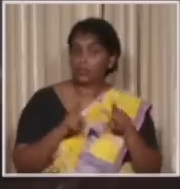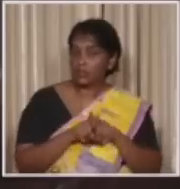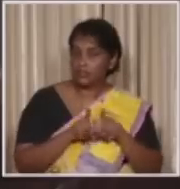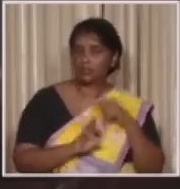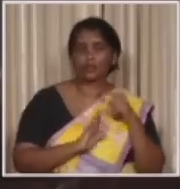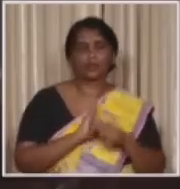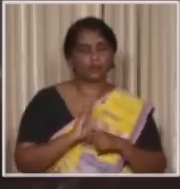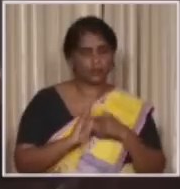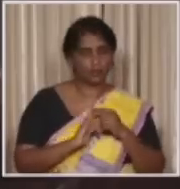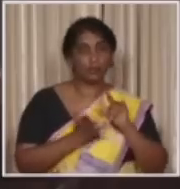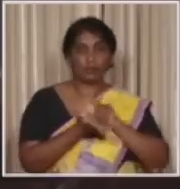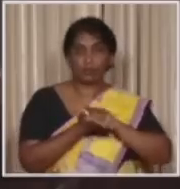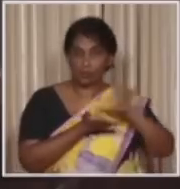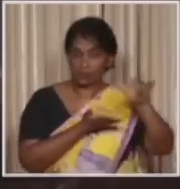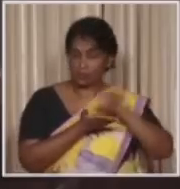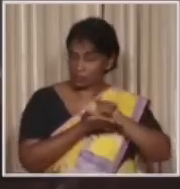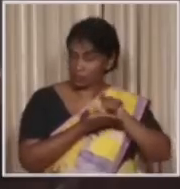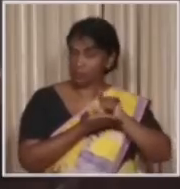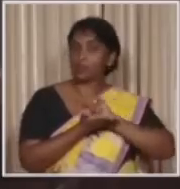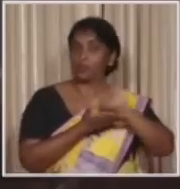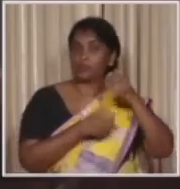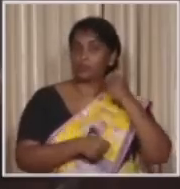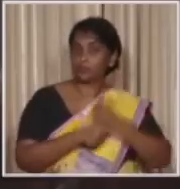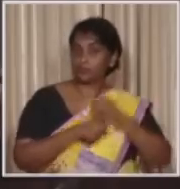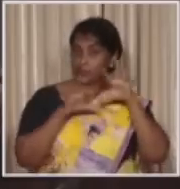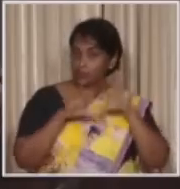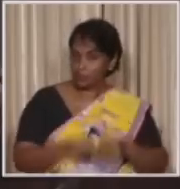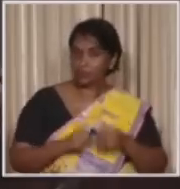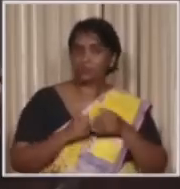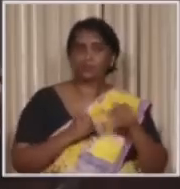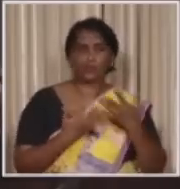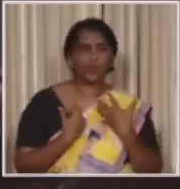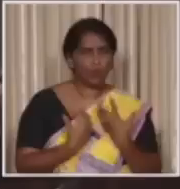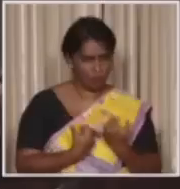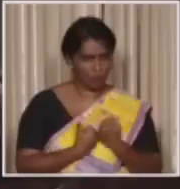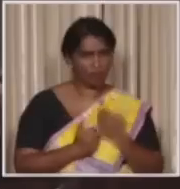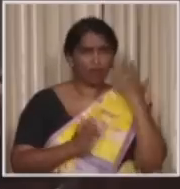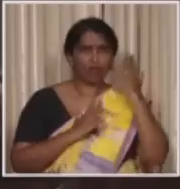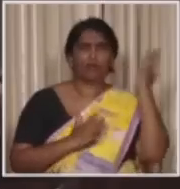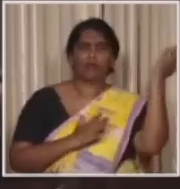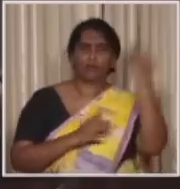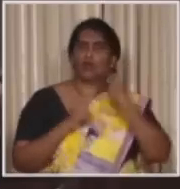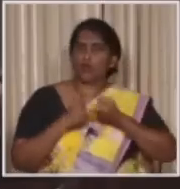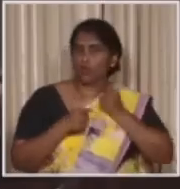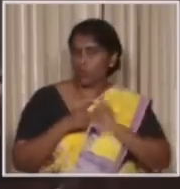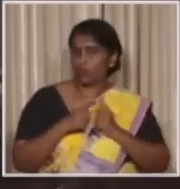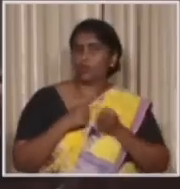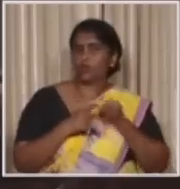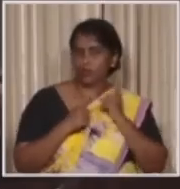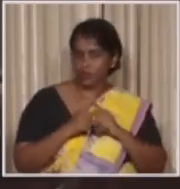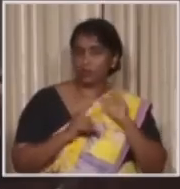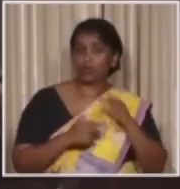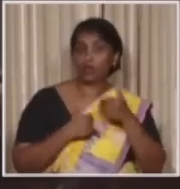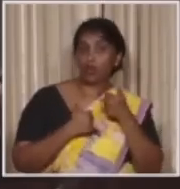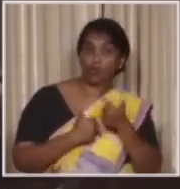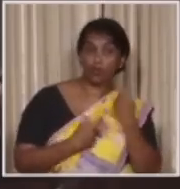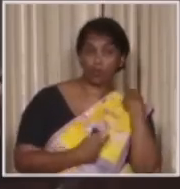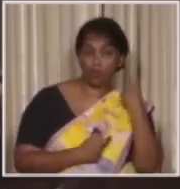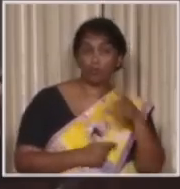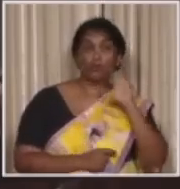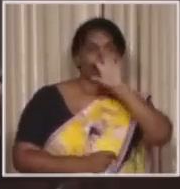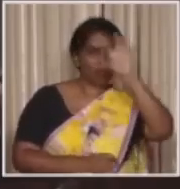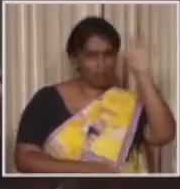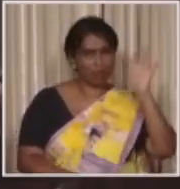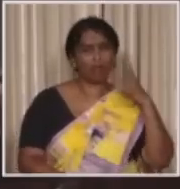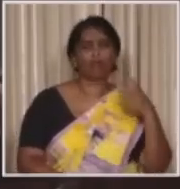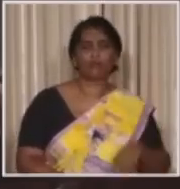රටකට ගුවන් සේවයක් රාජ්‍යමය වශයෙන් තියාගන්න ඕනද කියලා ලෝකේ ඕනතරම් උදාහරණ තියෙනවා. හොඳට සල්ලි තියෙන රටවල්